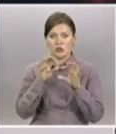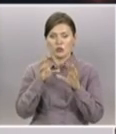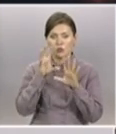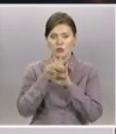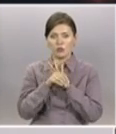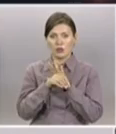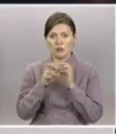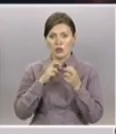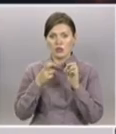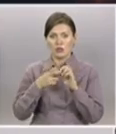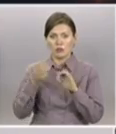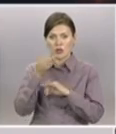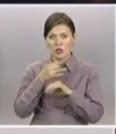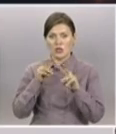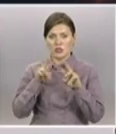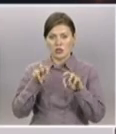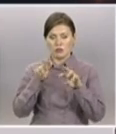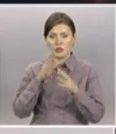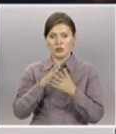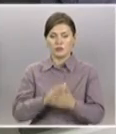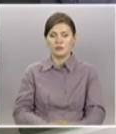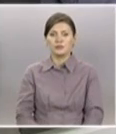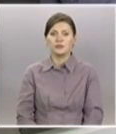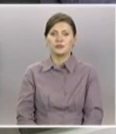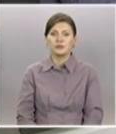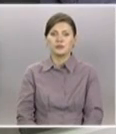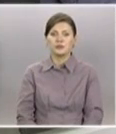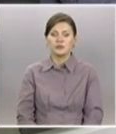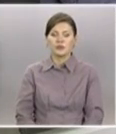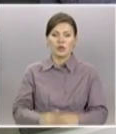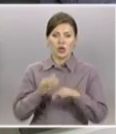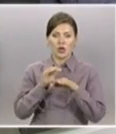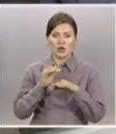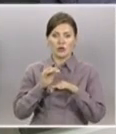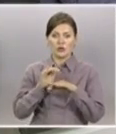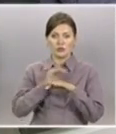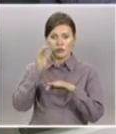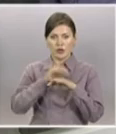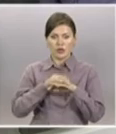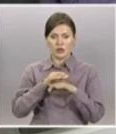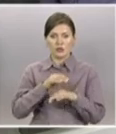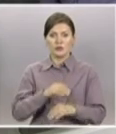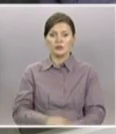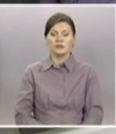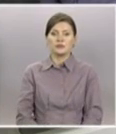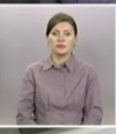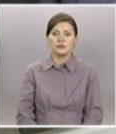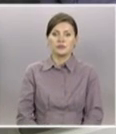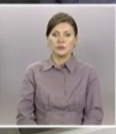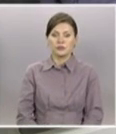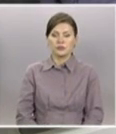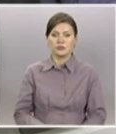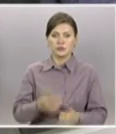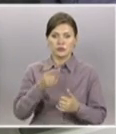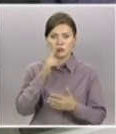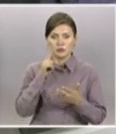енгізу мәселелері қарастырылып жатыр. Хабарласқан тағы көрермен бар. Кеш жарық. Ассалаумағалейкум, нұржан аға. Тыңдап отырмыз. Менде